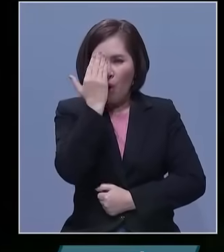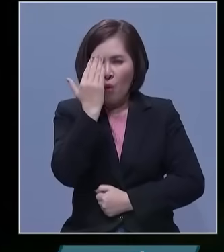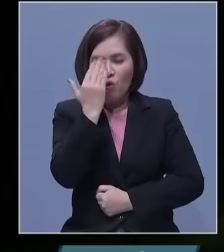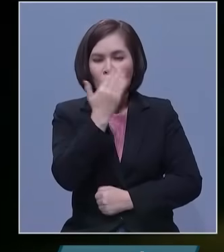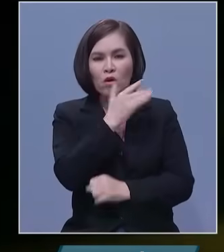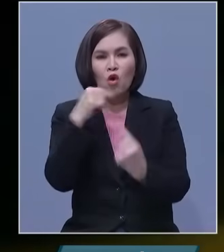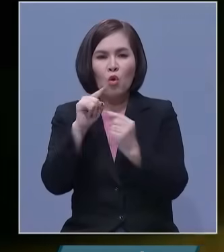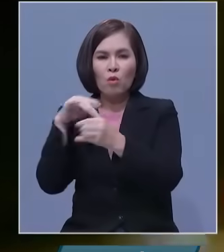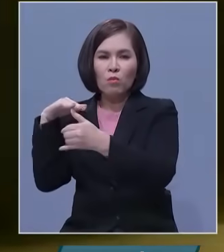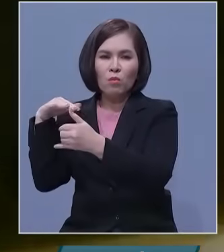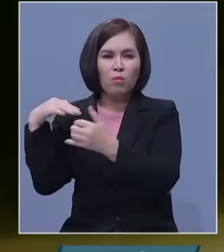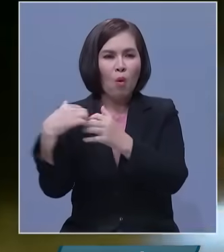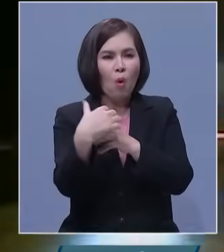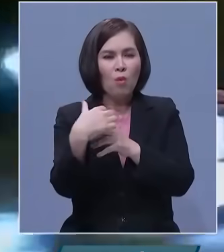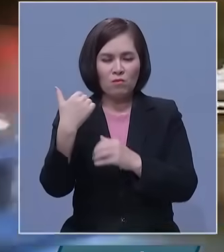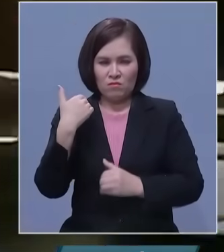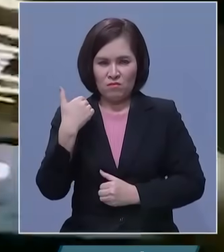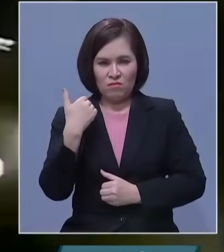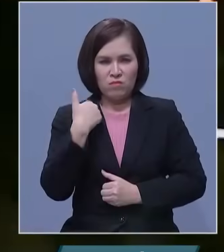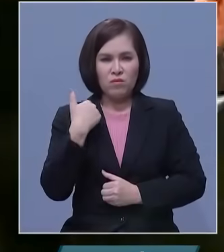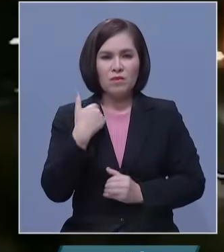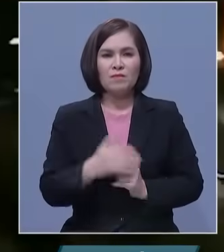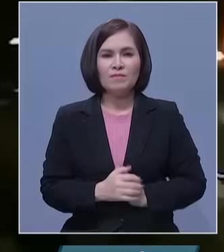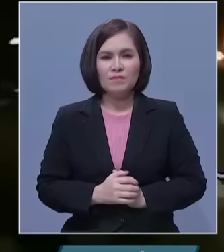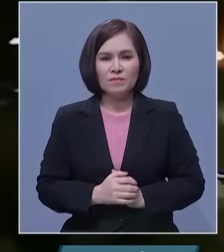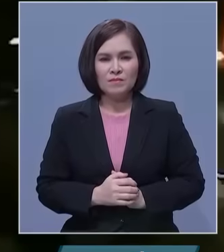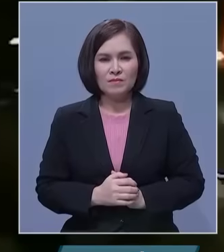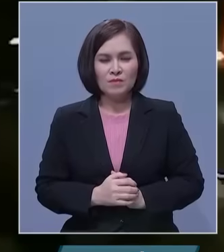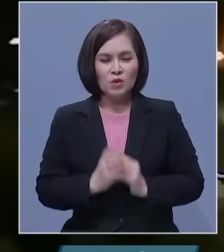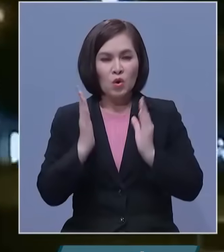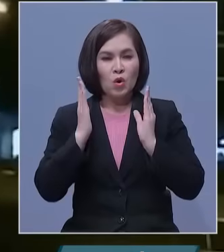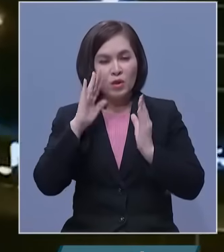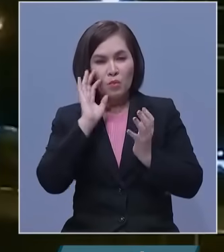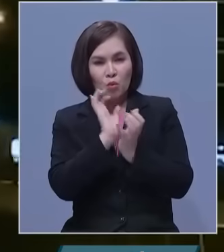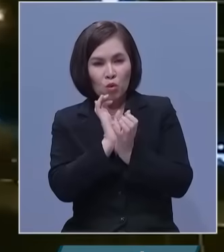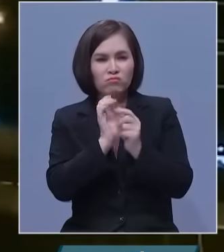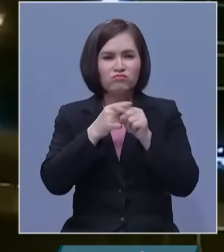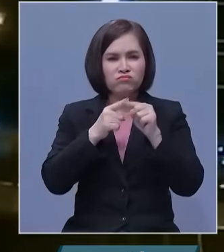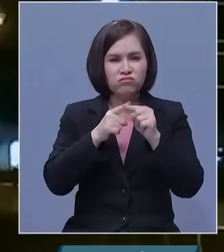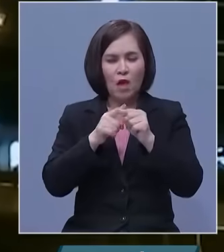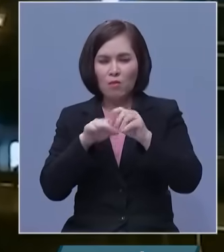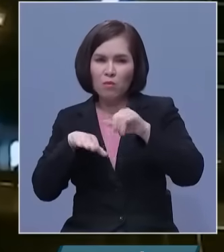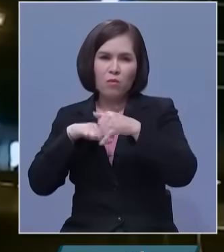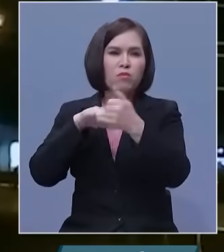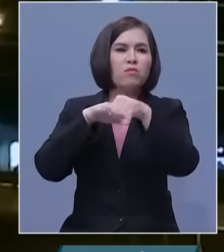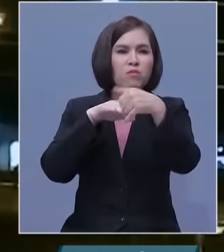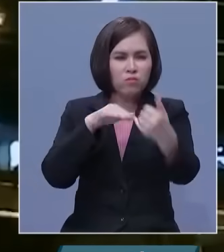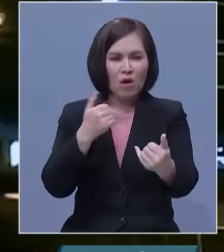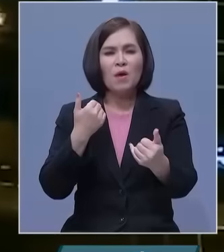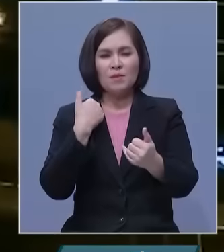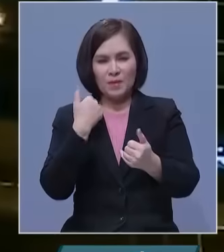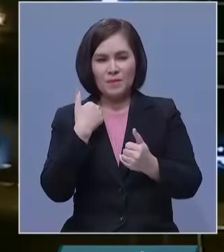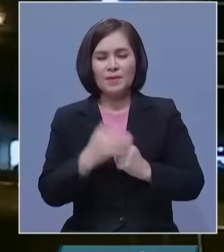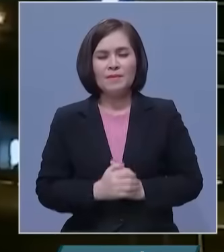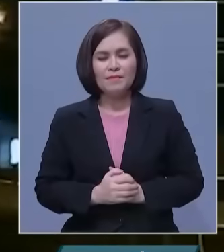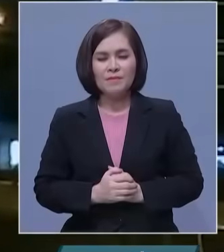จ้าหน้าที่ตำรวจสายตรวจที่ตั้งด่านอยู่จนร่างของเจ้าหน้าที่นี่จังหวะนี้นี่กระเด็นเลยเนี่ยนะครับหลังจากเกิดเหตุเจ้าหน้าที่ตำรวจนำตัวคนขับ